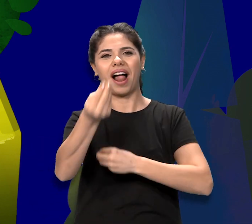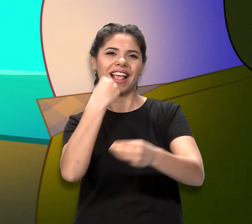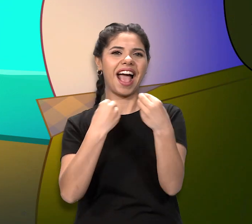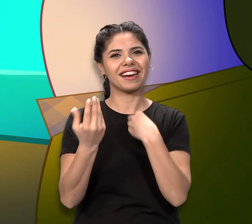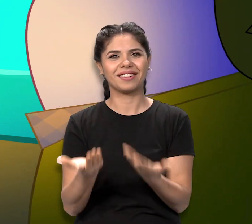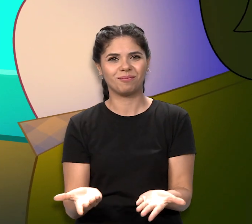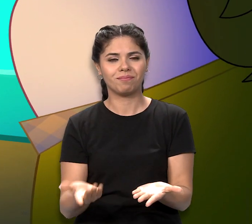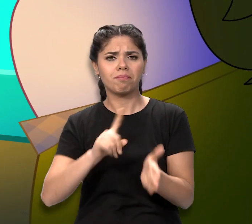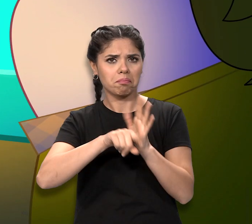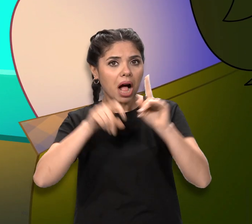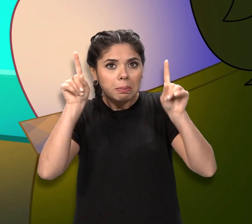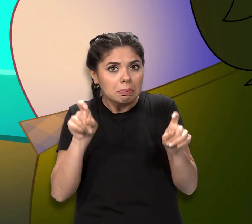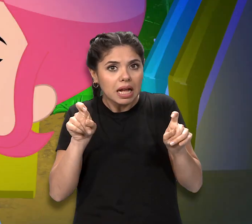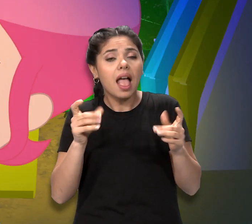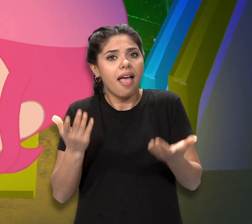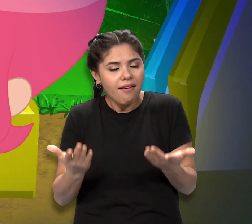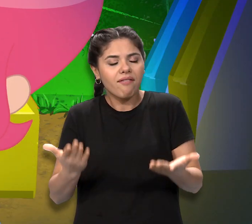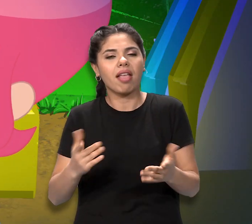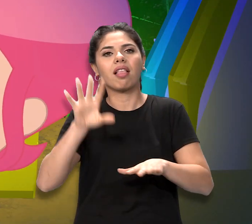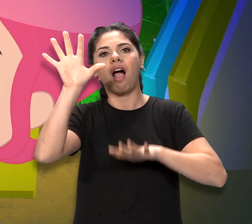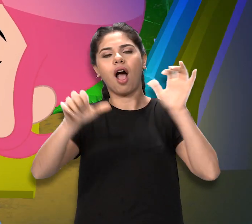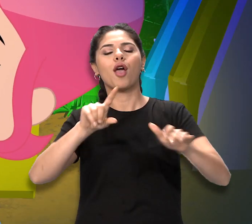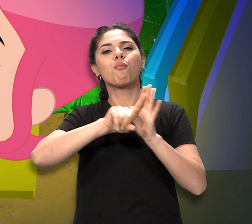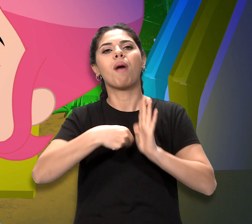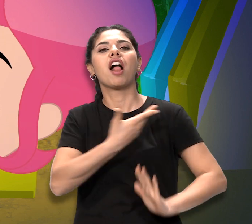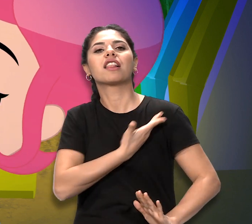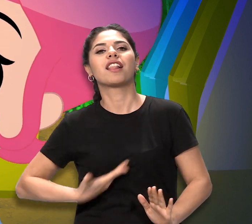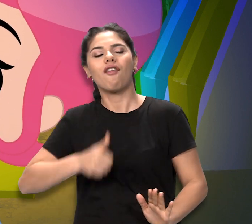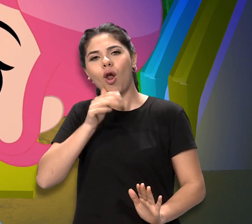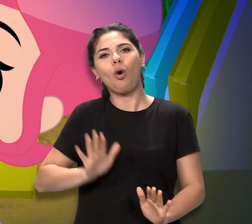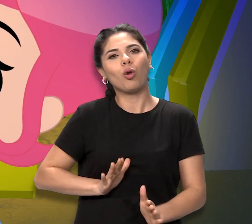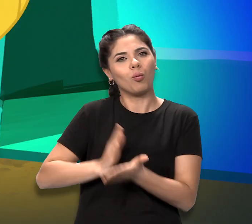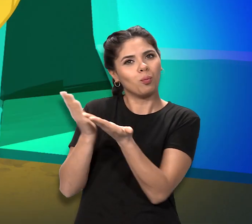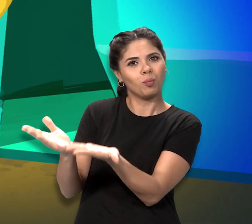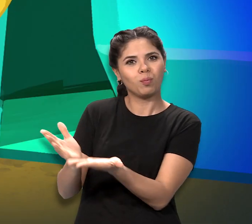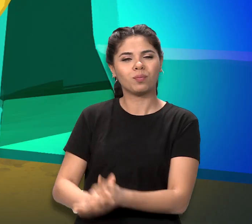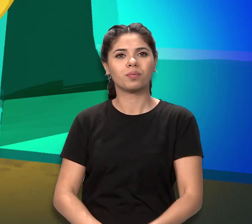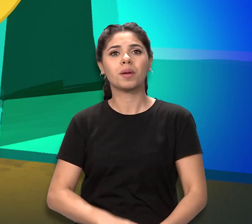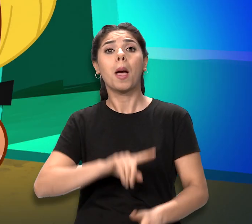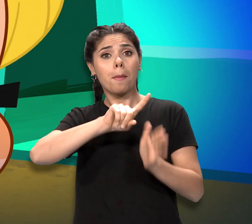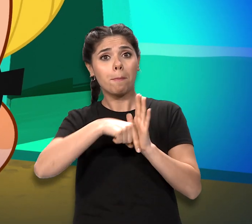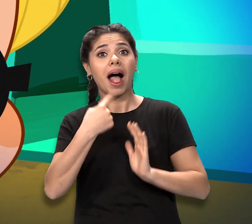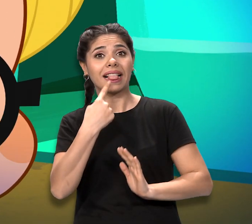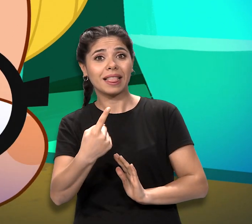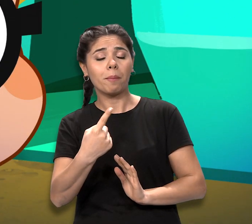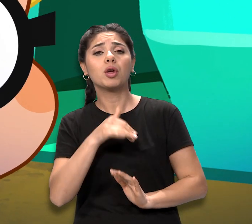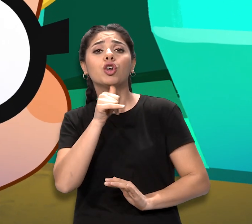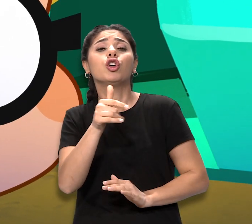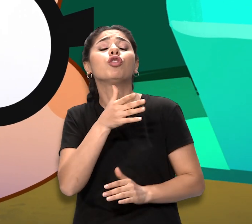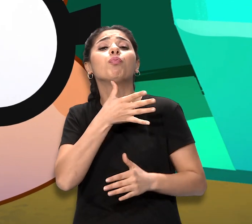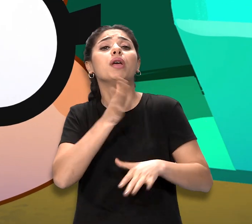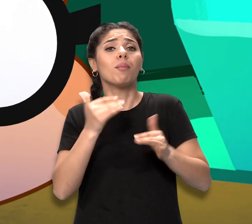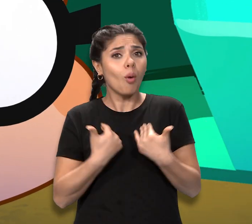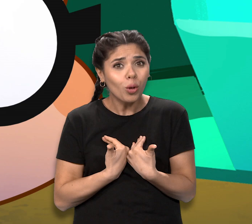yer. Bal mı? Tabii. Ayılar bala bayılır oğlum. Bal demek. İşte bunu